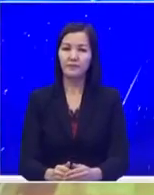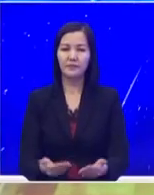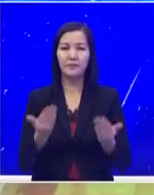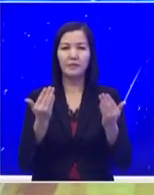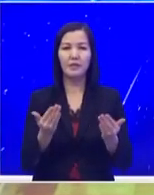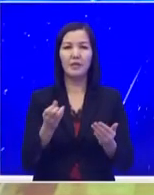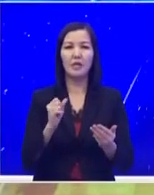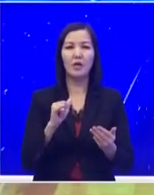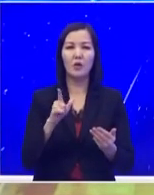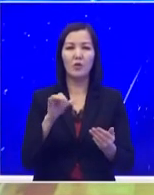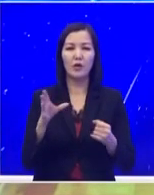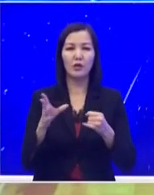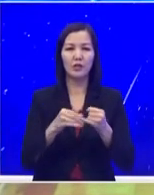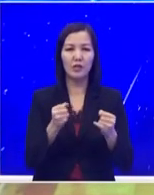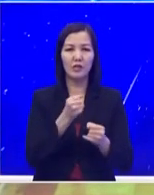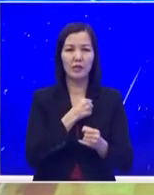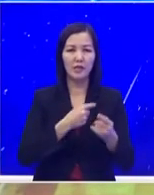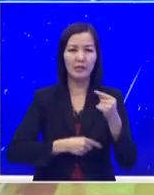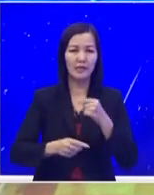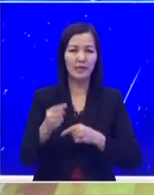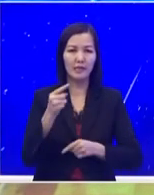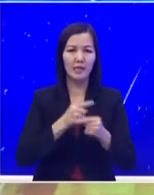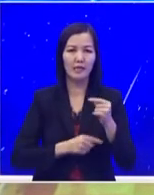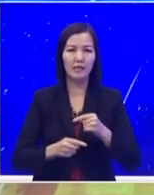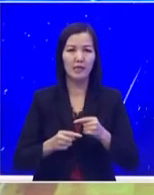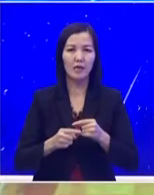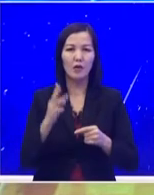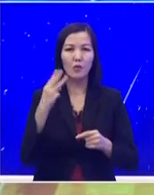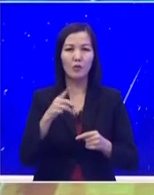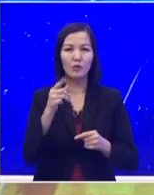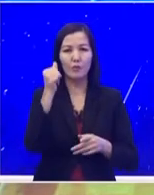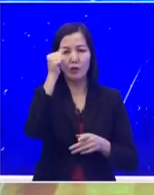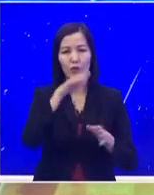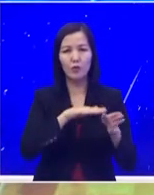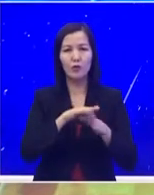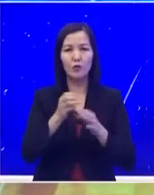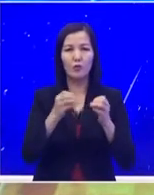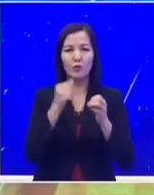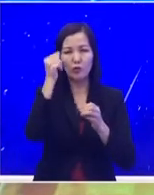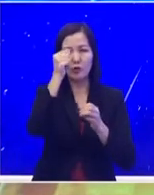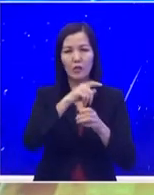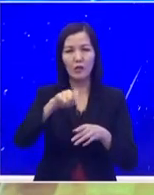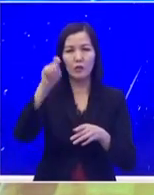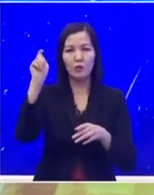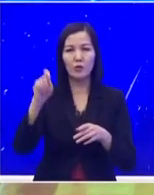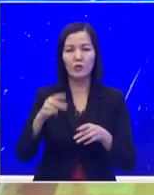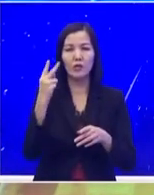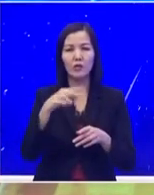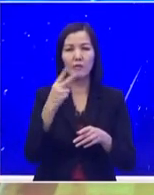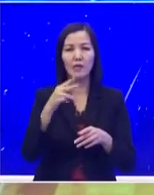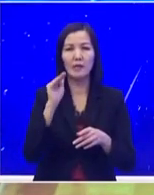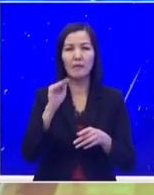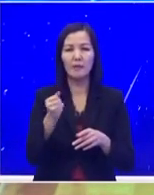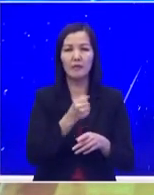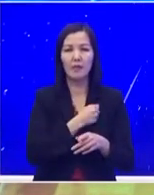Биыл ауған жерінен кеңес әскерінің шығарылғанына 31 жыл. 10 жылға созылған қанды қырғынға Қазақстаннан 22 мың сарбаз